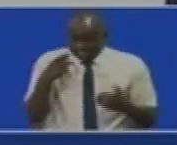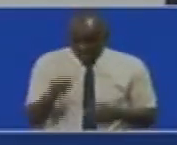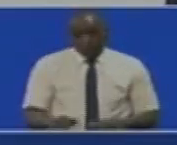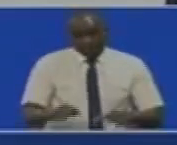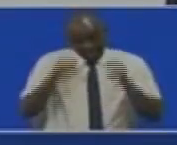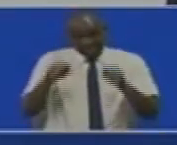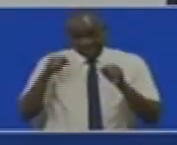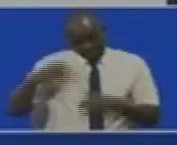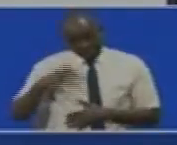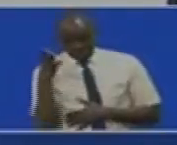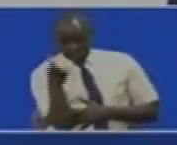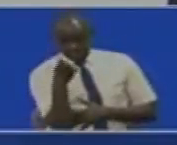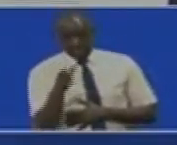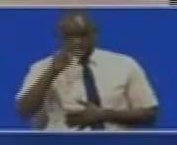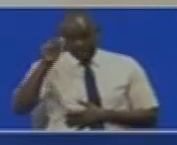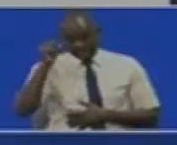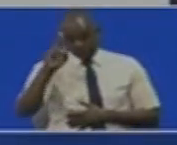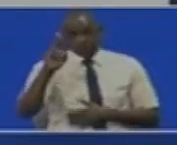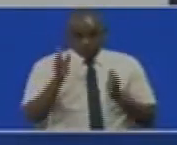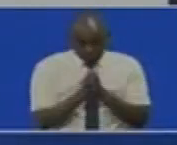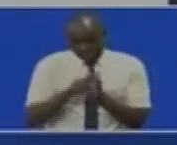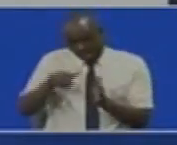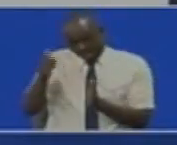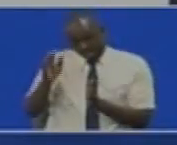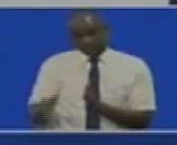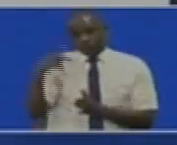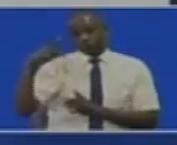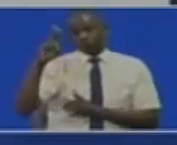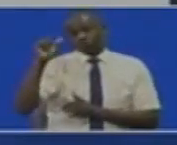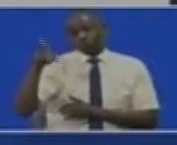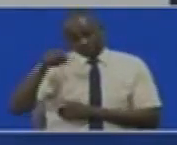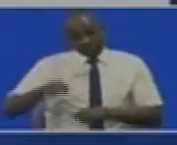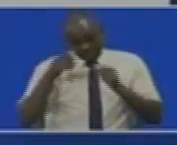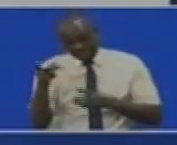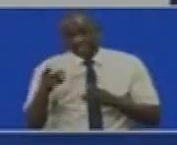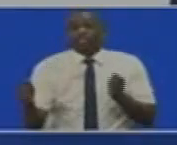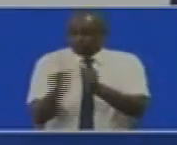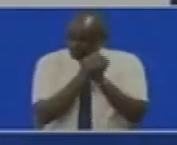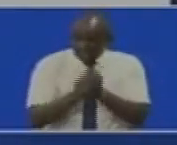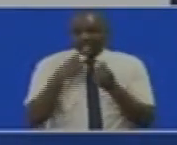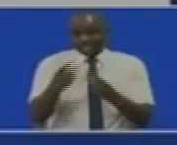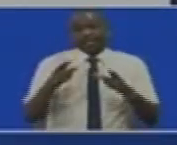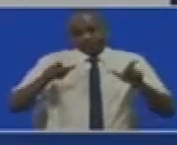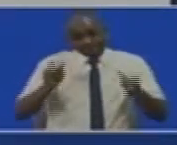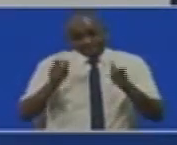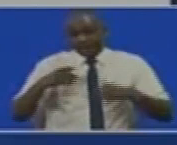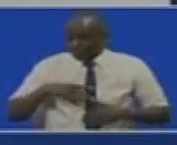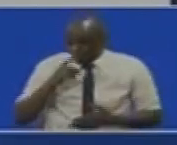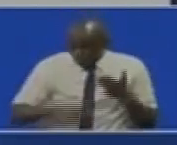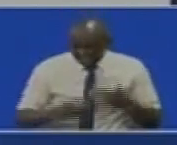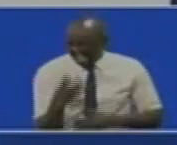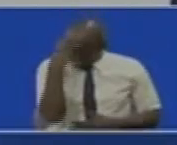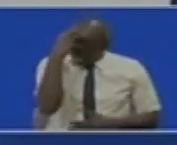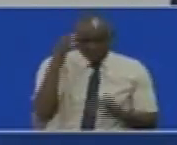Dr. Konstantini Wasongo wa UWASU na Dr. Charles Mwaya wa KUSU kwenye taarifa ya pamoja kwa wanahabari walielezea ghadhabu